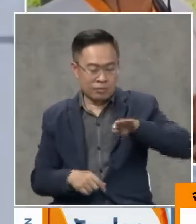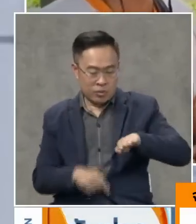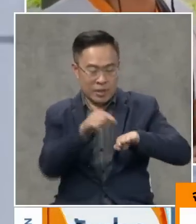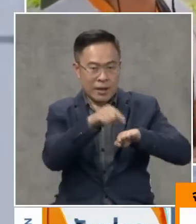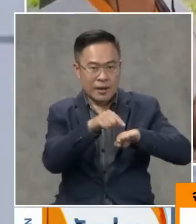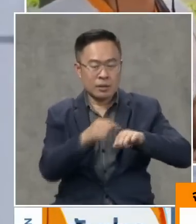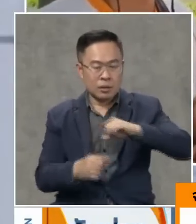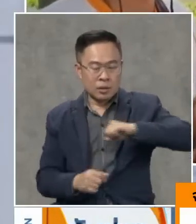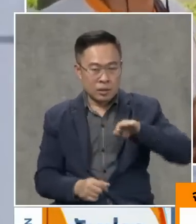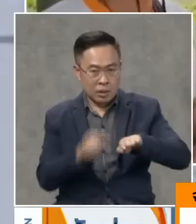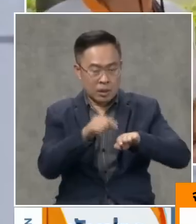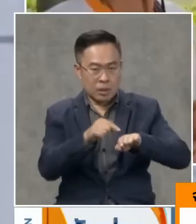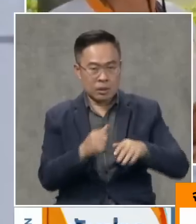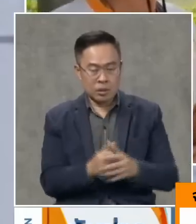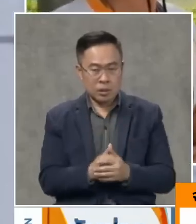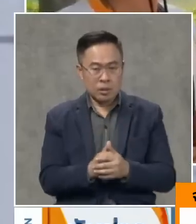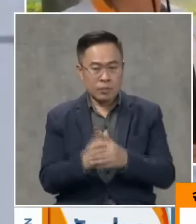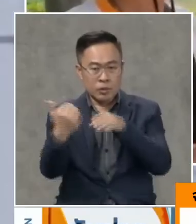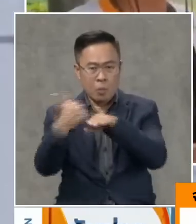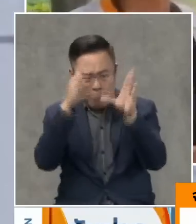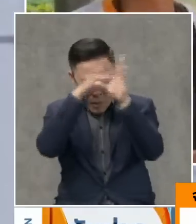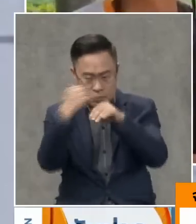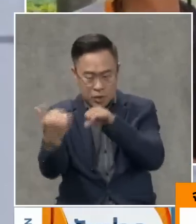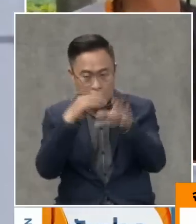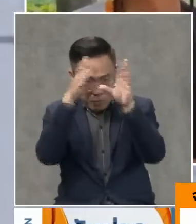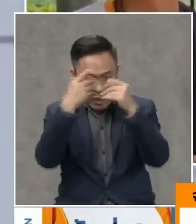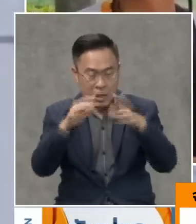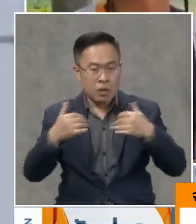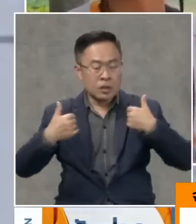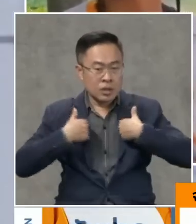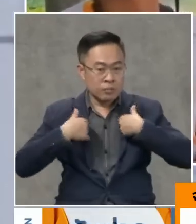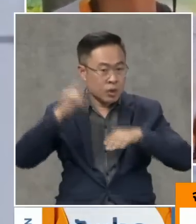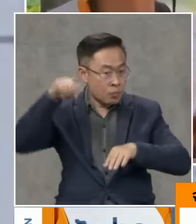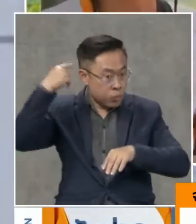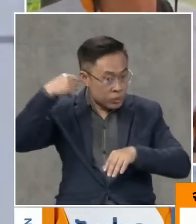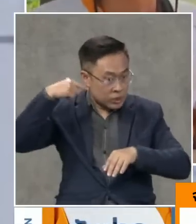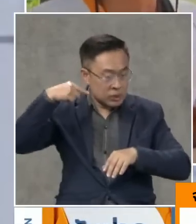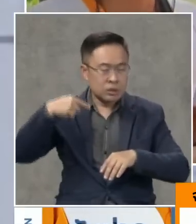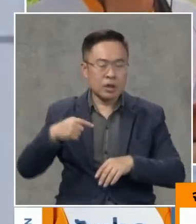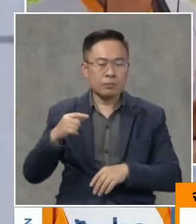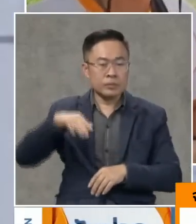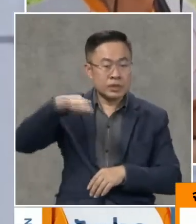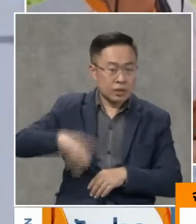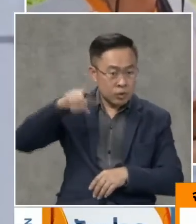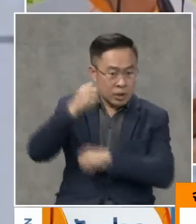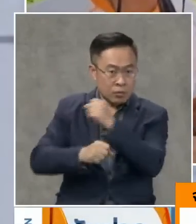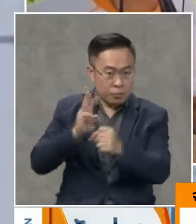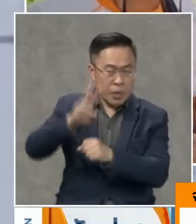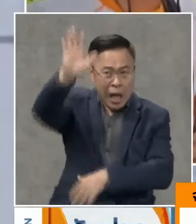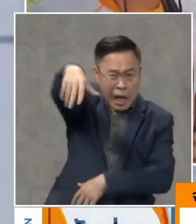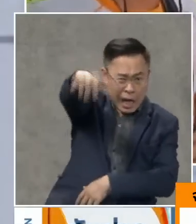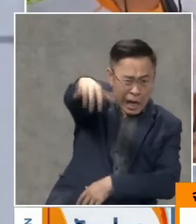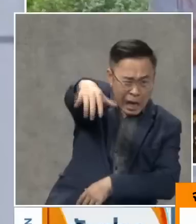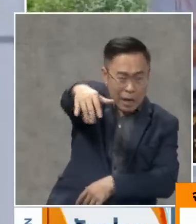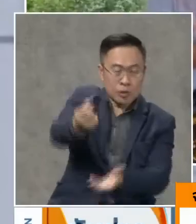องหนองเสือหนองแคนะคะแล้วจู่ๆก็มีหญิงสาวกับเด็กผู้หญิงอายุประมาณ6ขวบเรียกให้ตนจอดรถแล้วก็ขอความช่วยเ